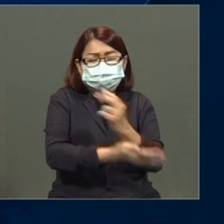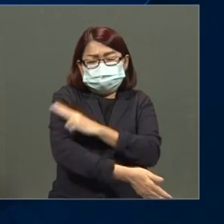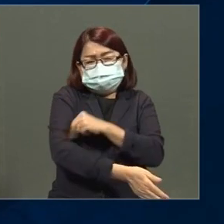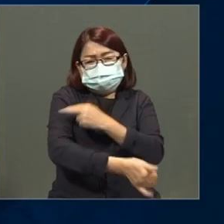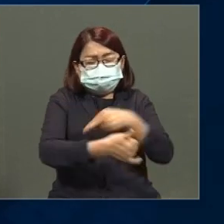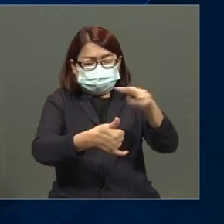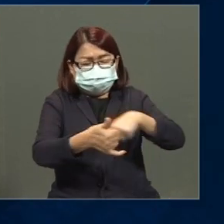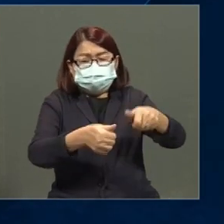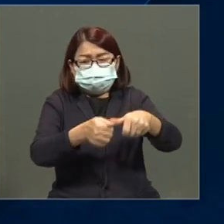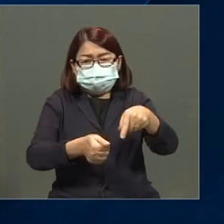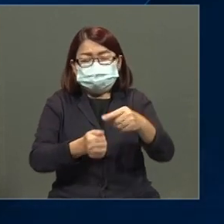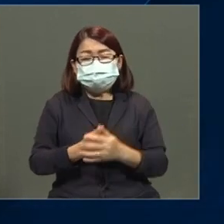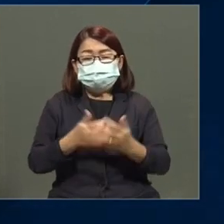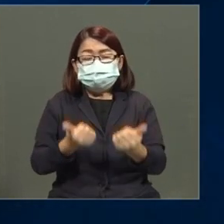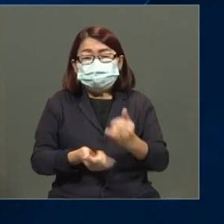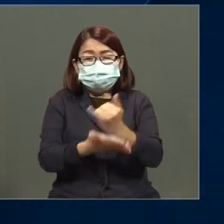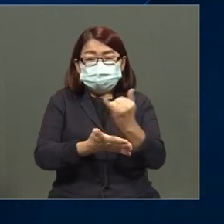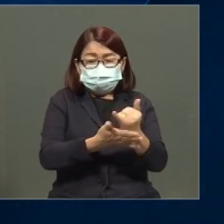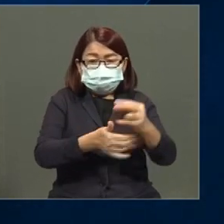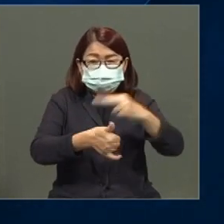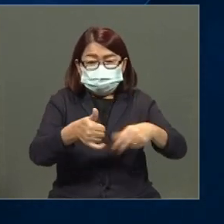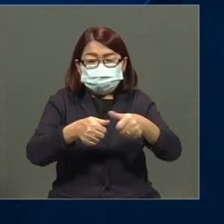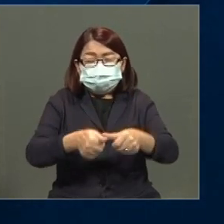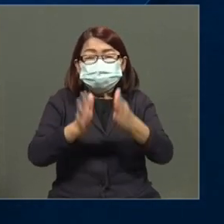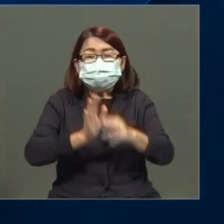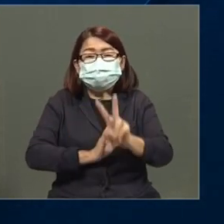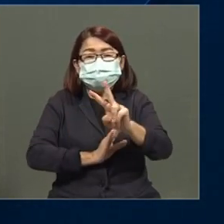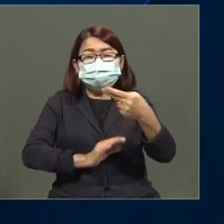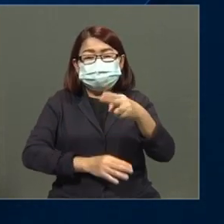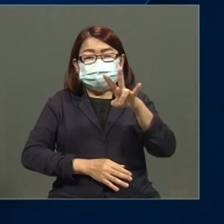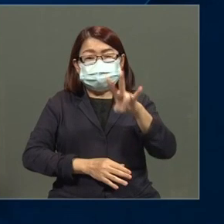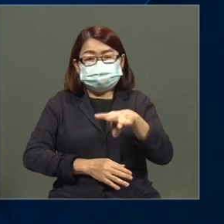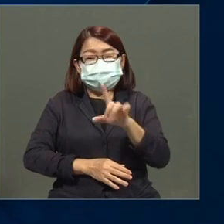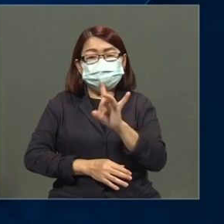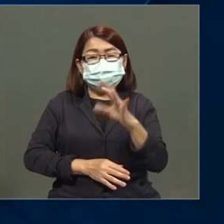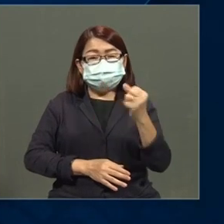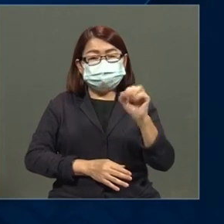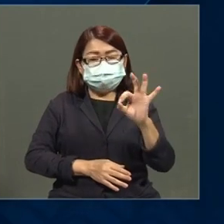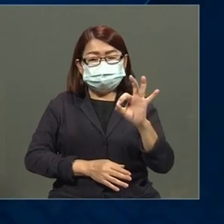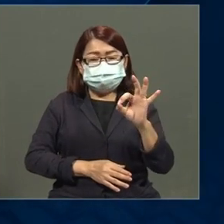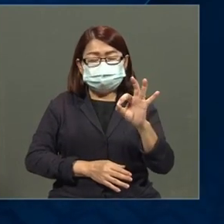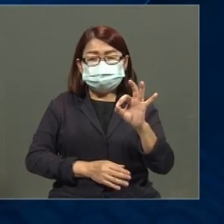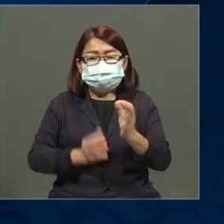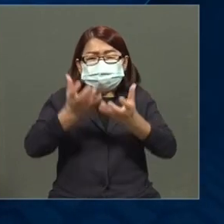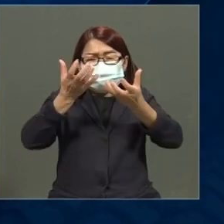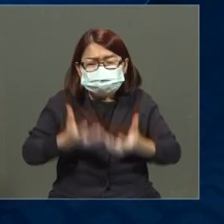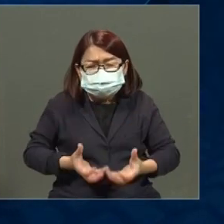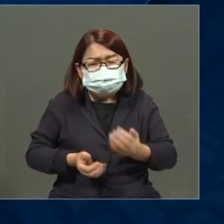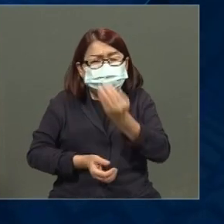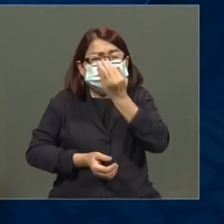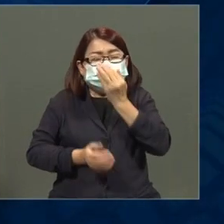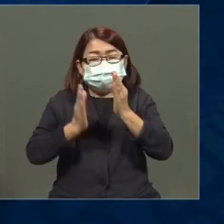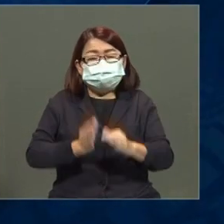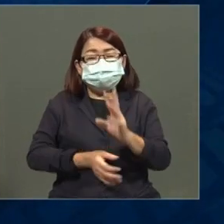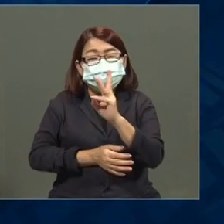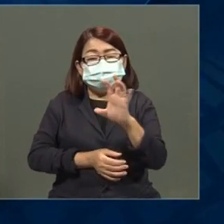อยู่วันนี้รายงานที่ 27,119 รายนะคะในจำนวนนี้ค่ะเป็นผู้ป่วยหนัก